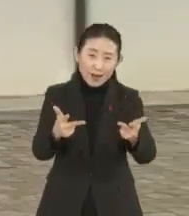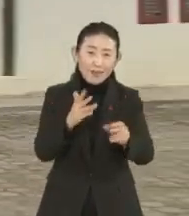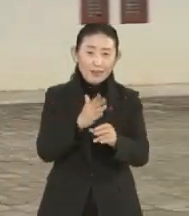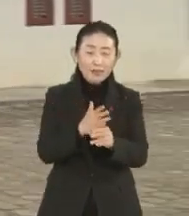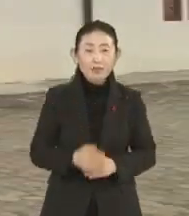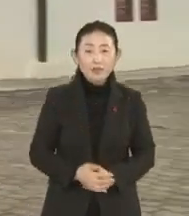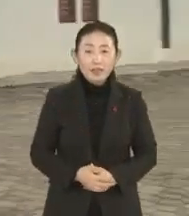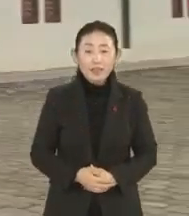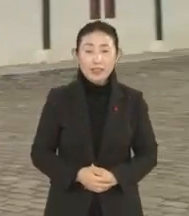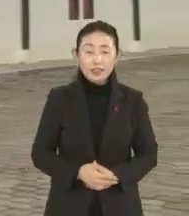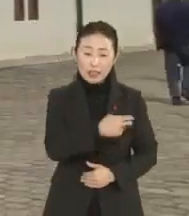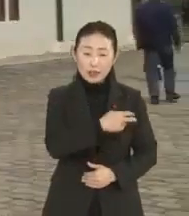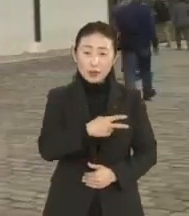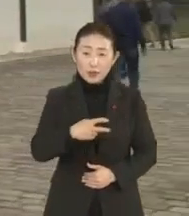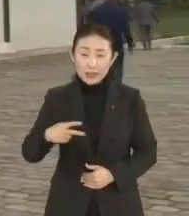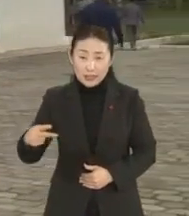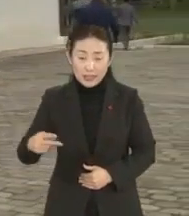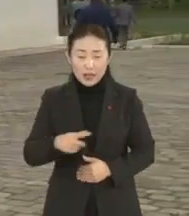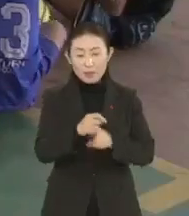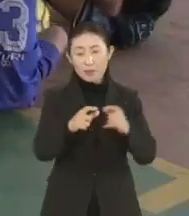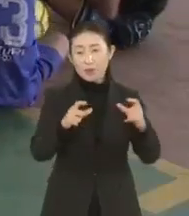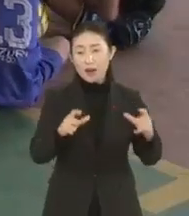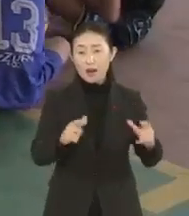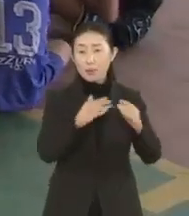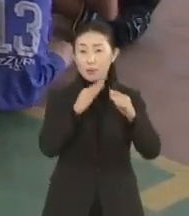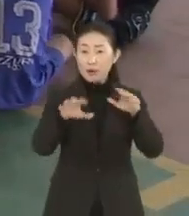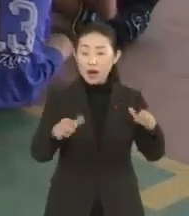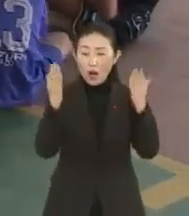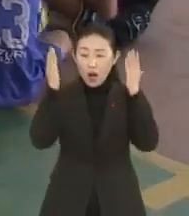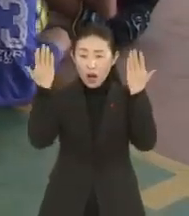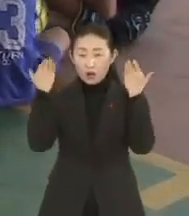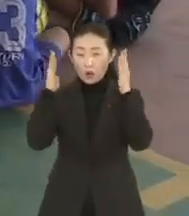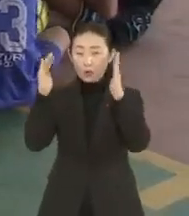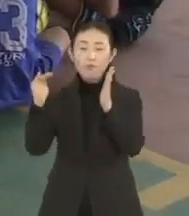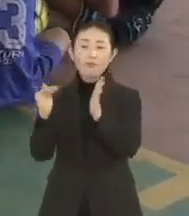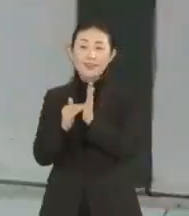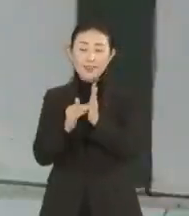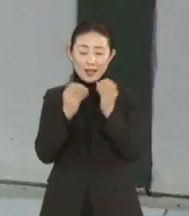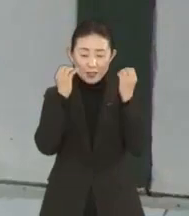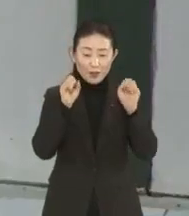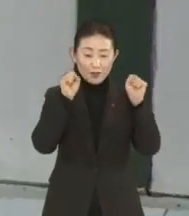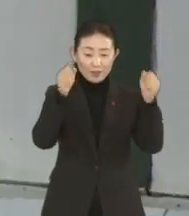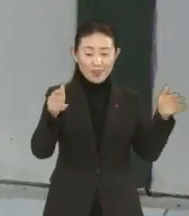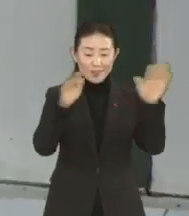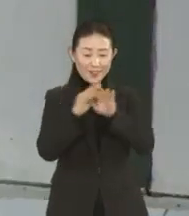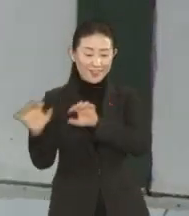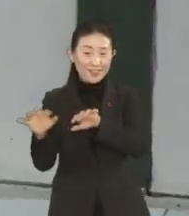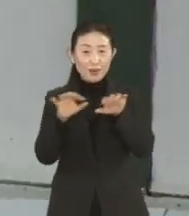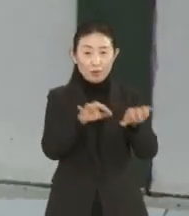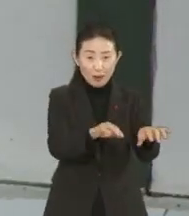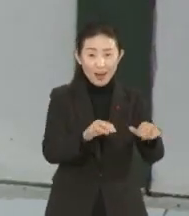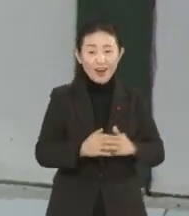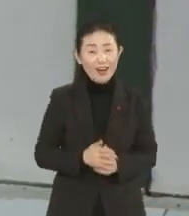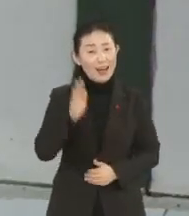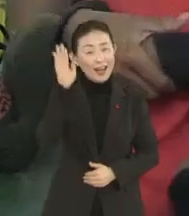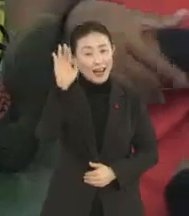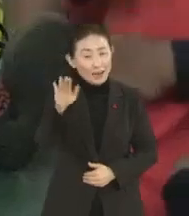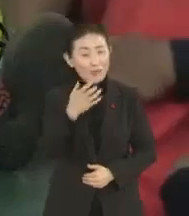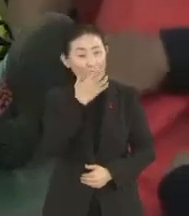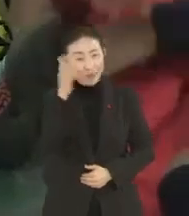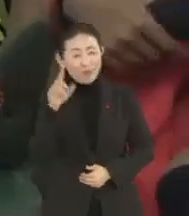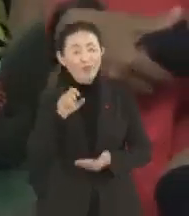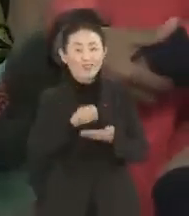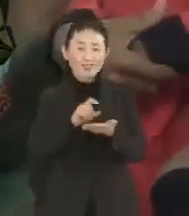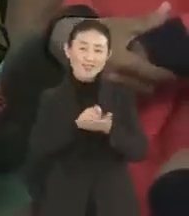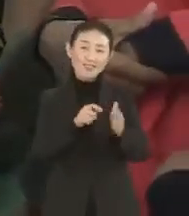인도네시아 찌레본의 한 마을. 학교에서 돌아온 아이들이 자연스레 새로 생긴 체육관에 찾아옵니다. 미래의 축구 스타를